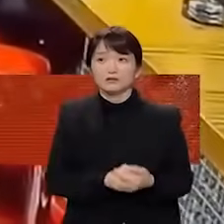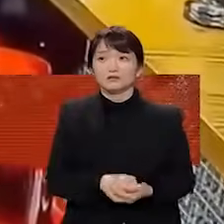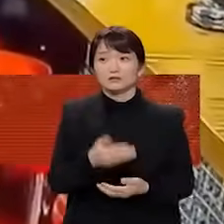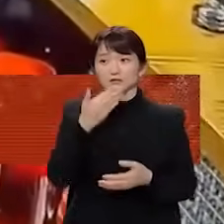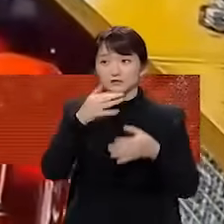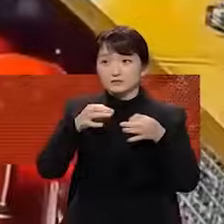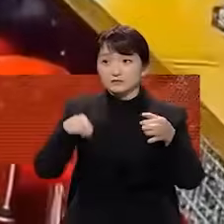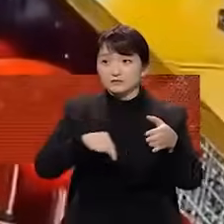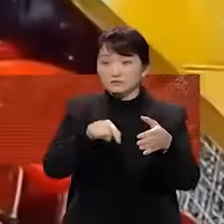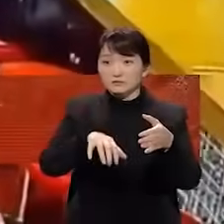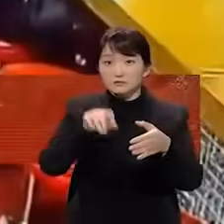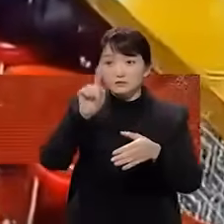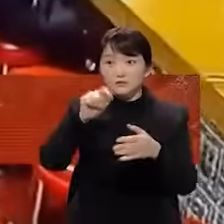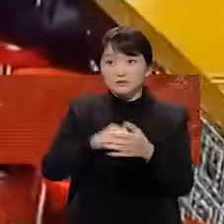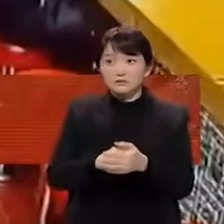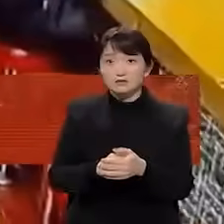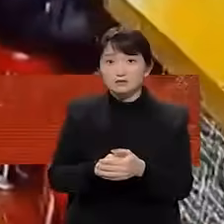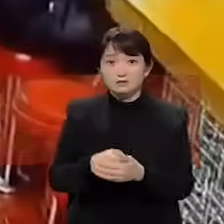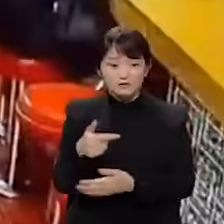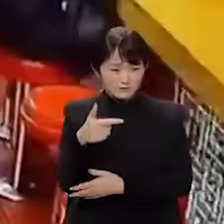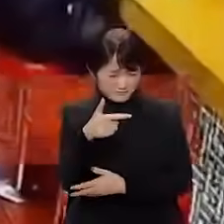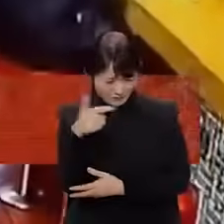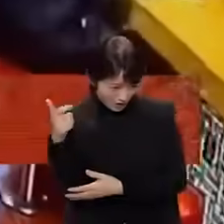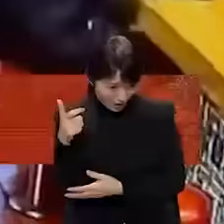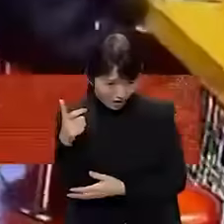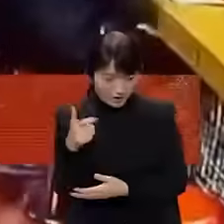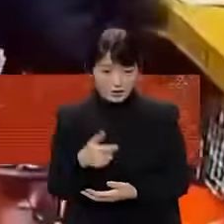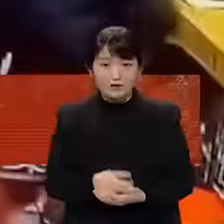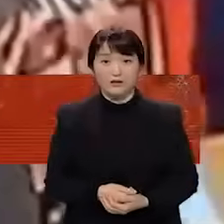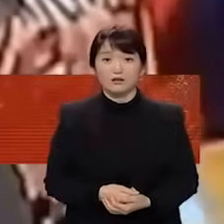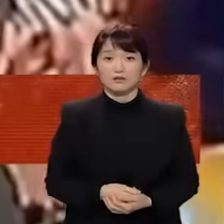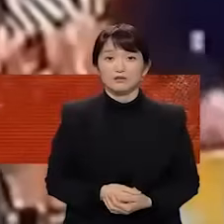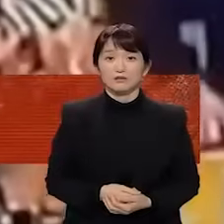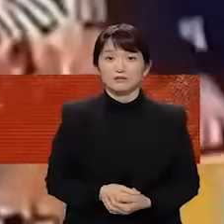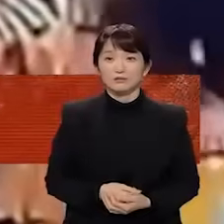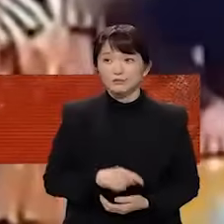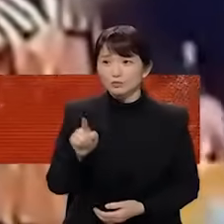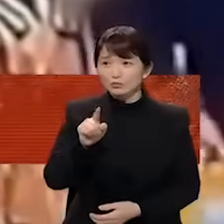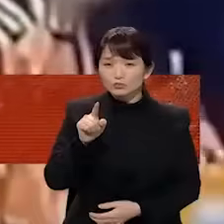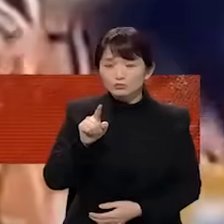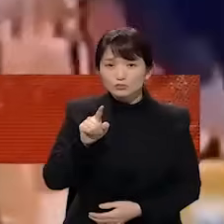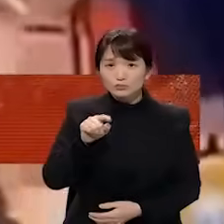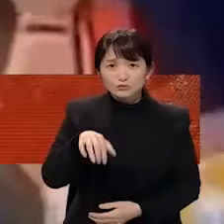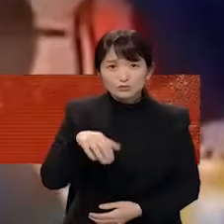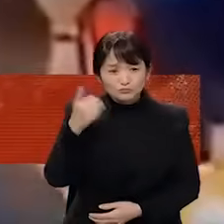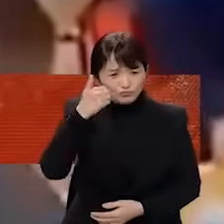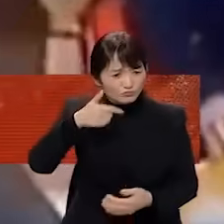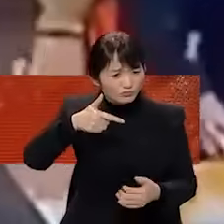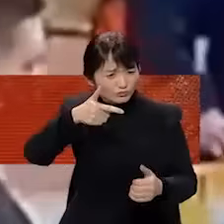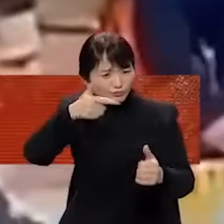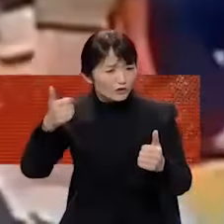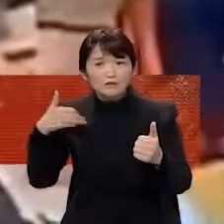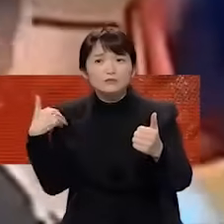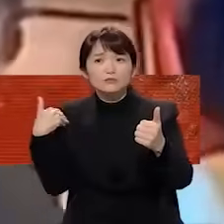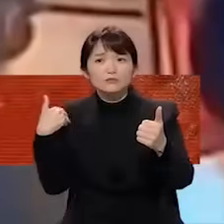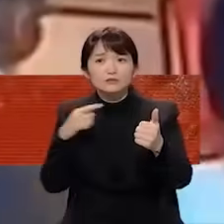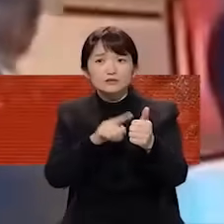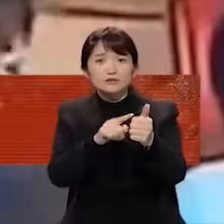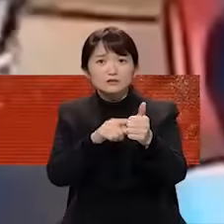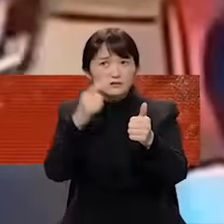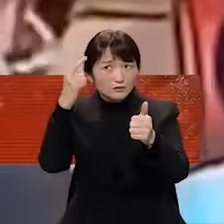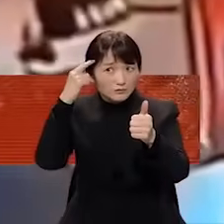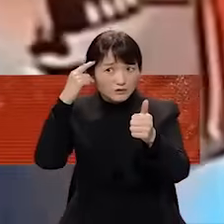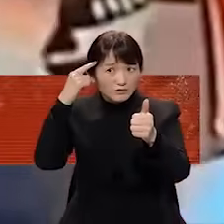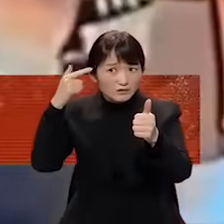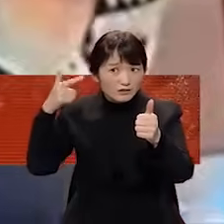식당에서 난대없이 총격 사건이 벌어졌던 겁니다 뭐야 이거 당초 어디서 누가 쐈는지 알 수 없는 총알이이 남성의